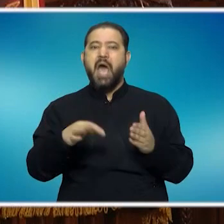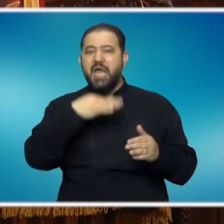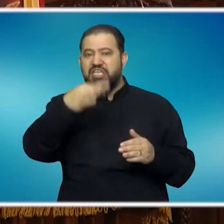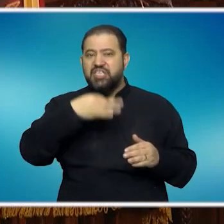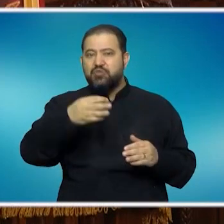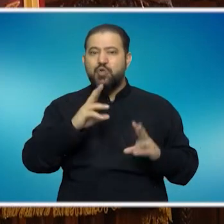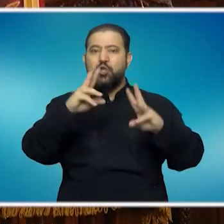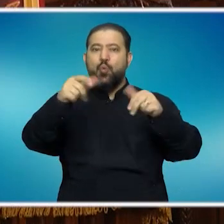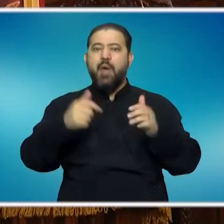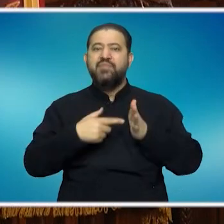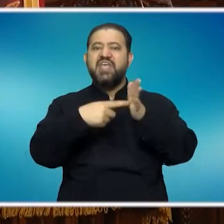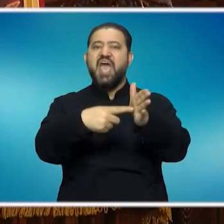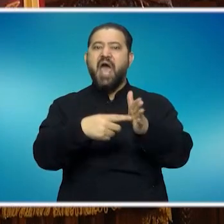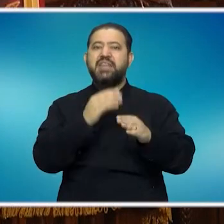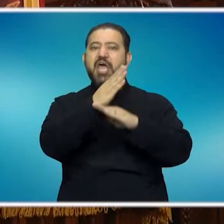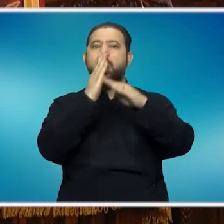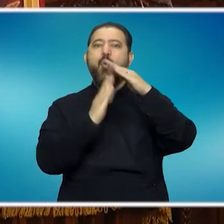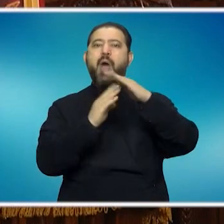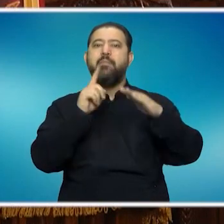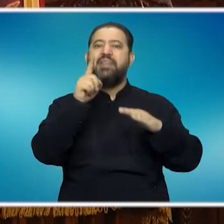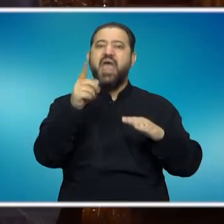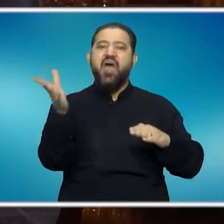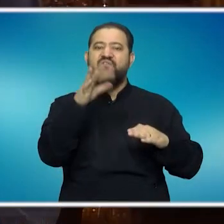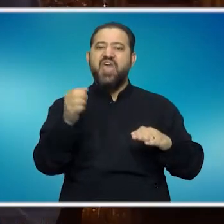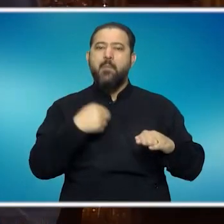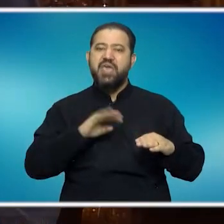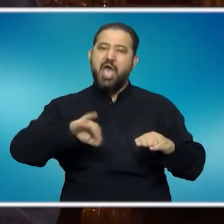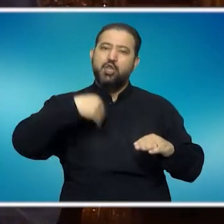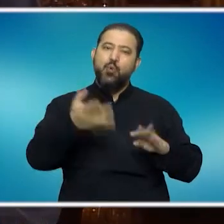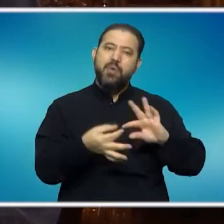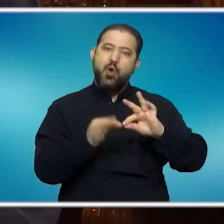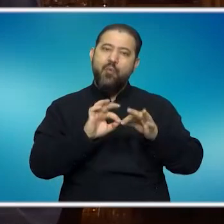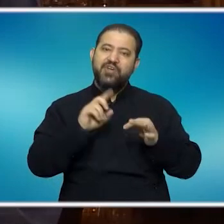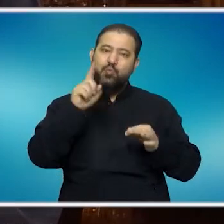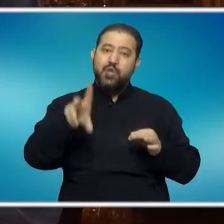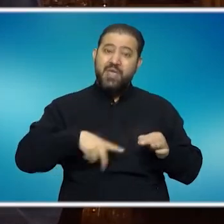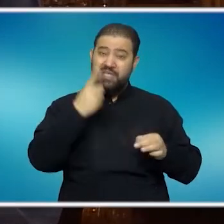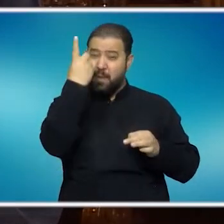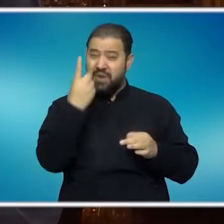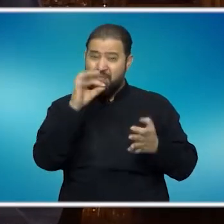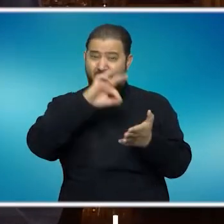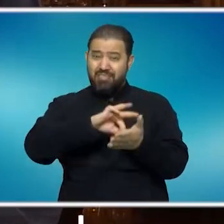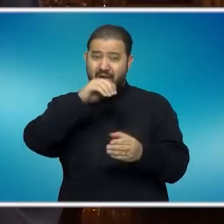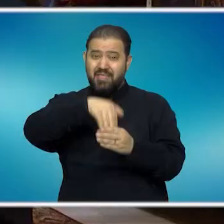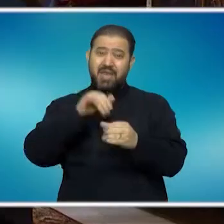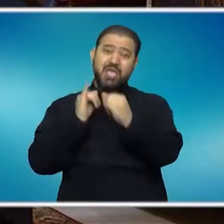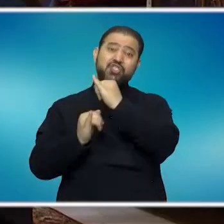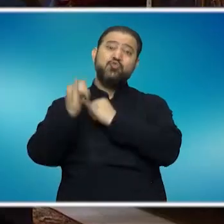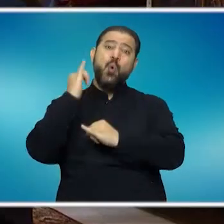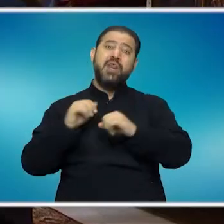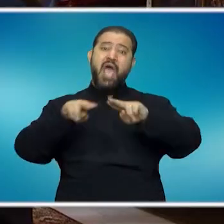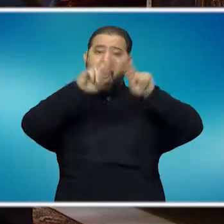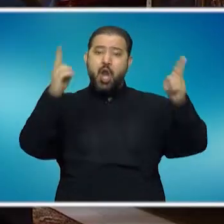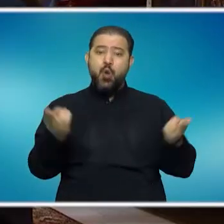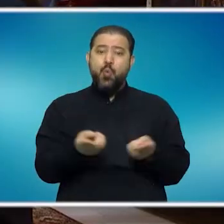spună: Doamne, iată roaba Ta, fie mie după cuvântul Tău. Începem cu asta pentru că e prima dată în istoria